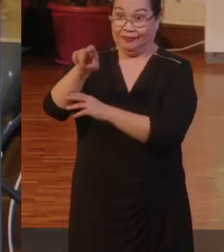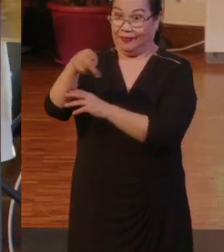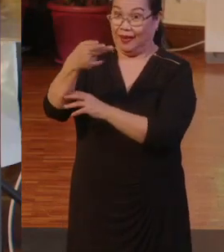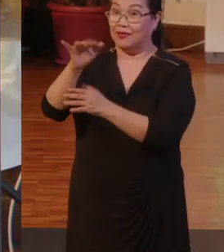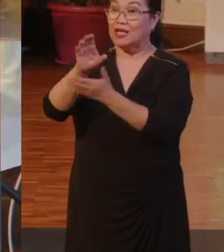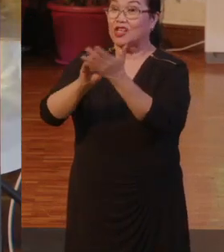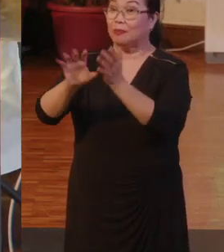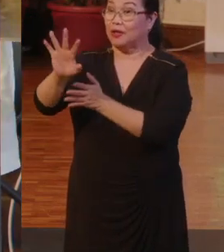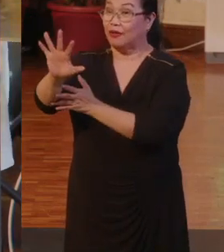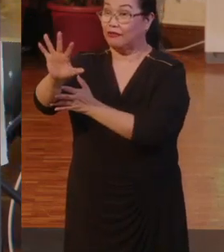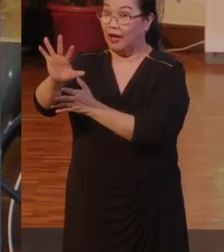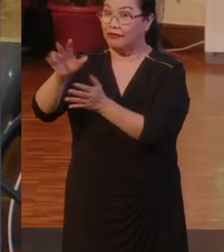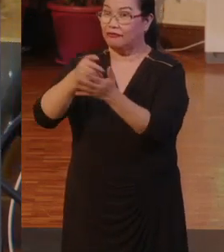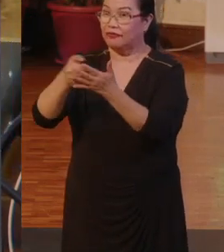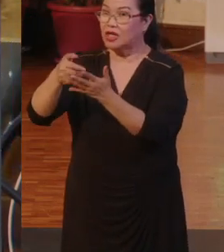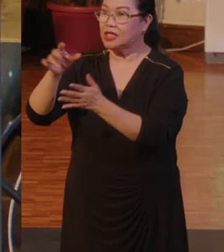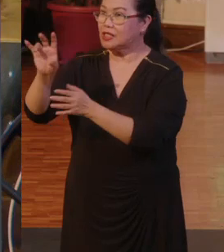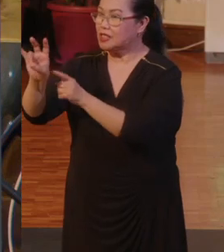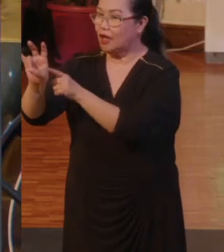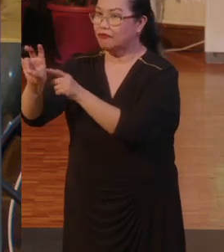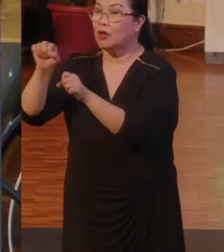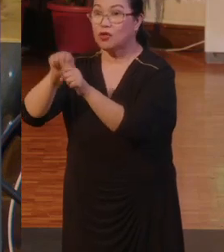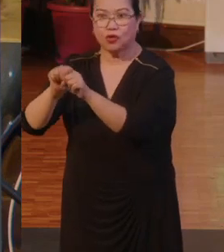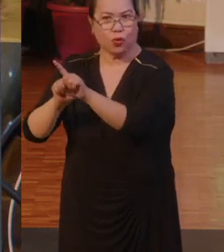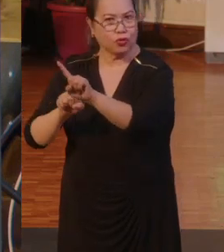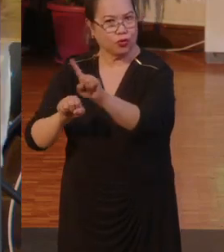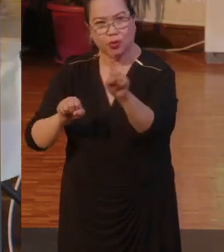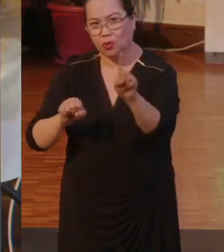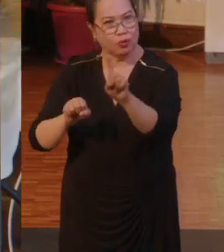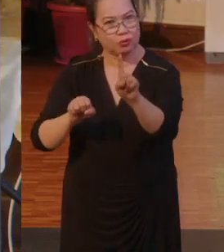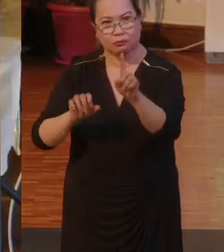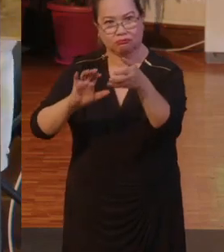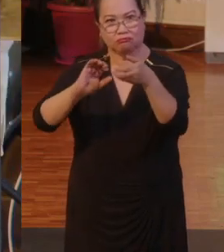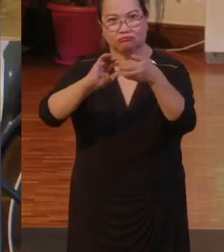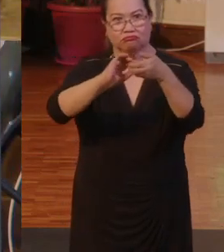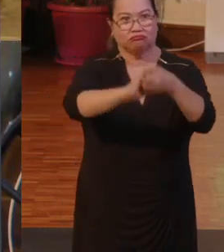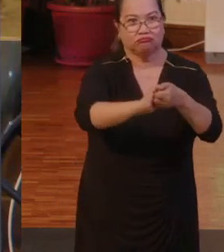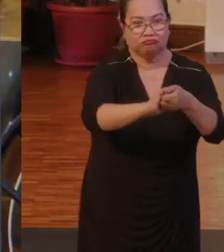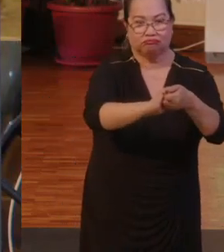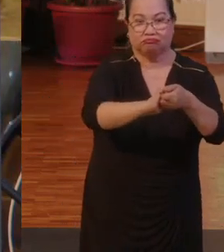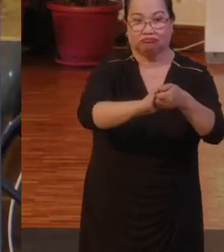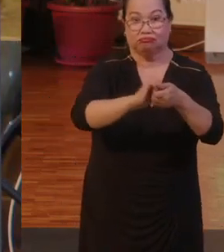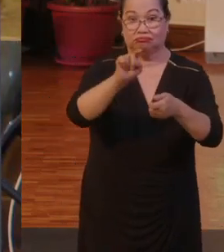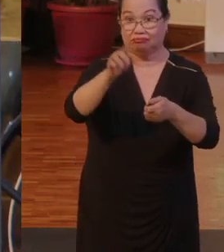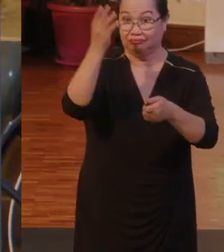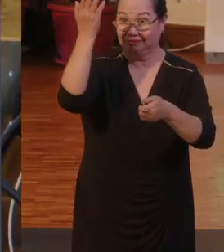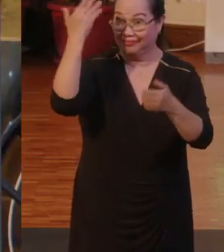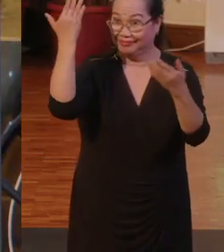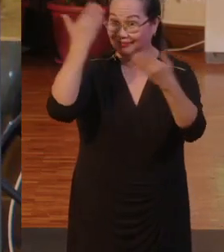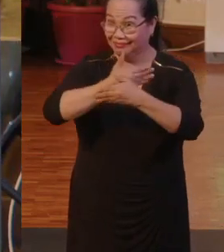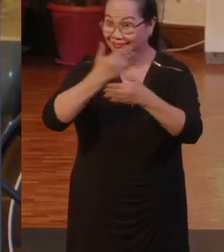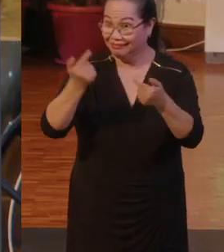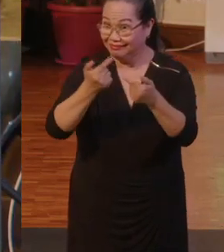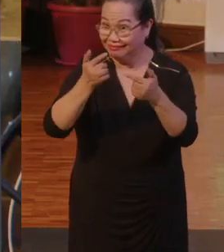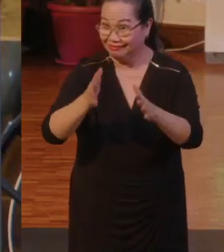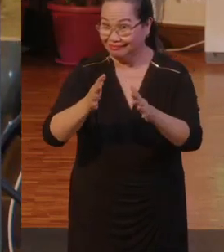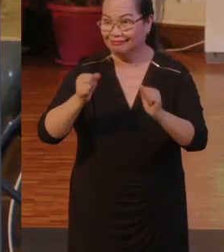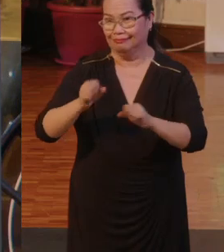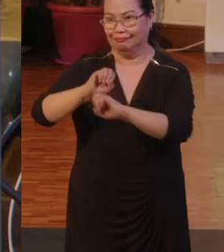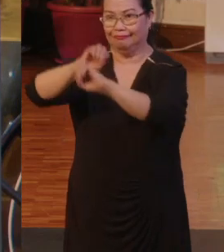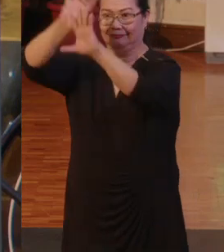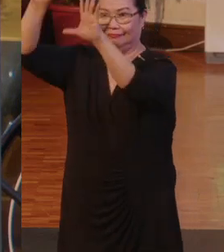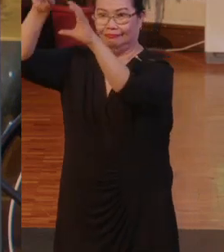sa buhay na Diyos. Tingnan natin yung verses 14 to 18. "Now therefore," sabi ni Joshua,